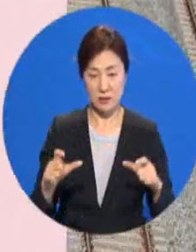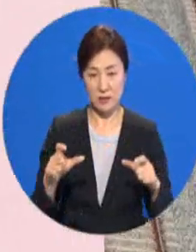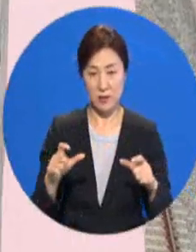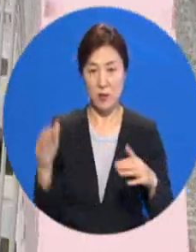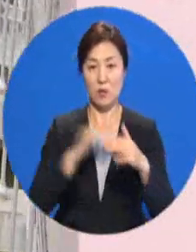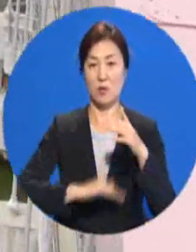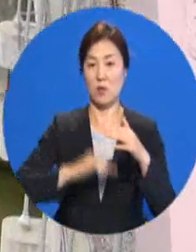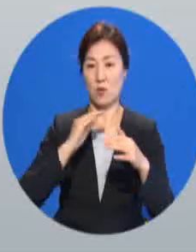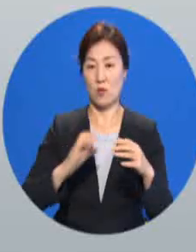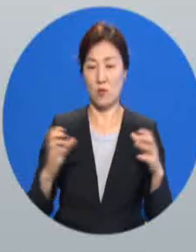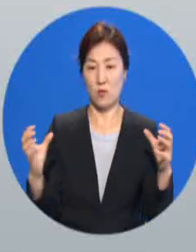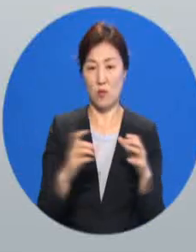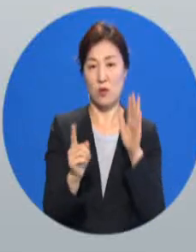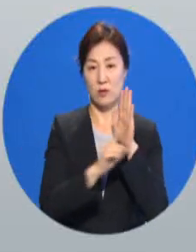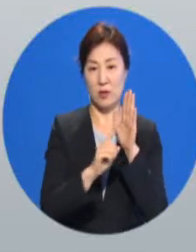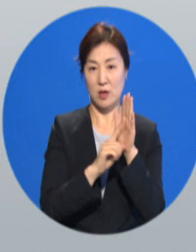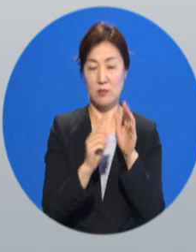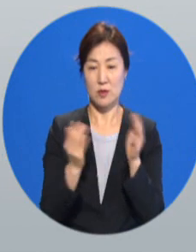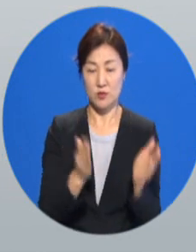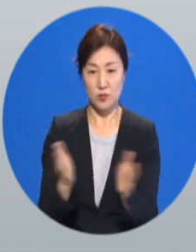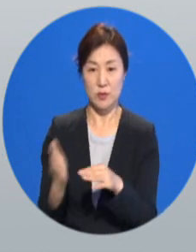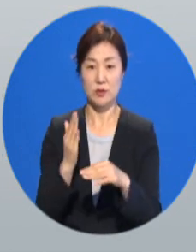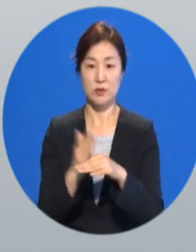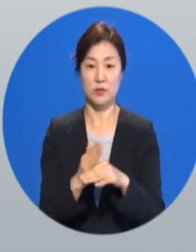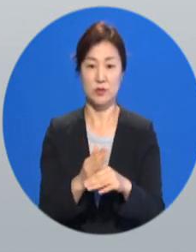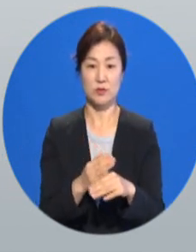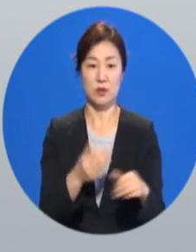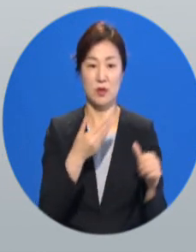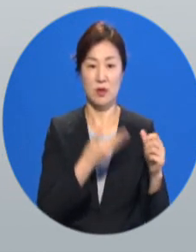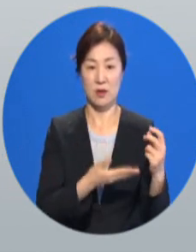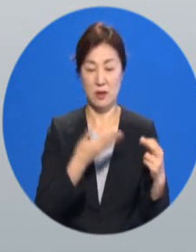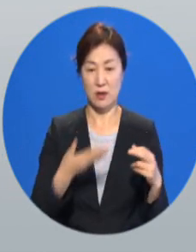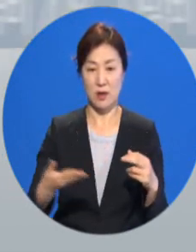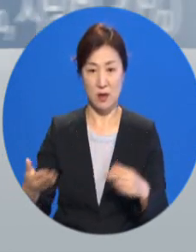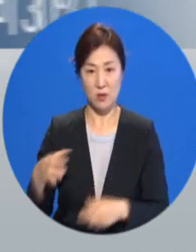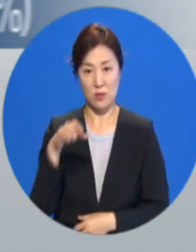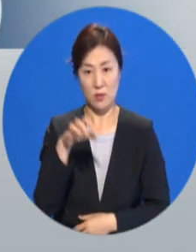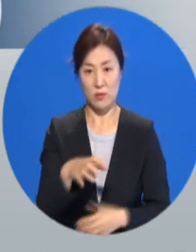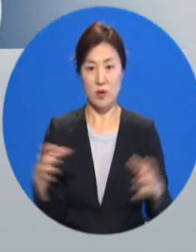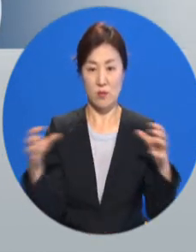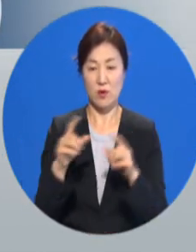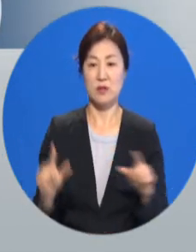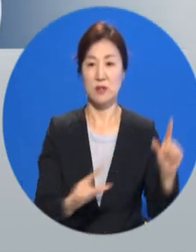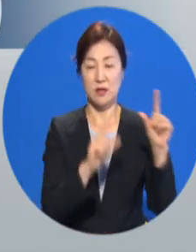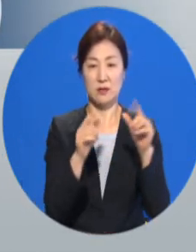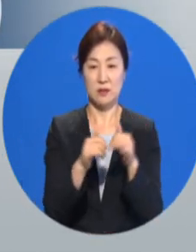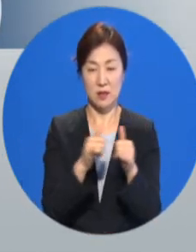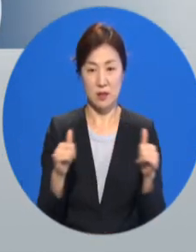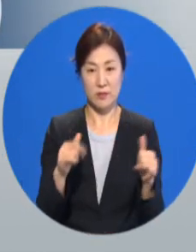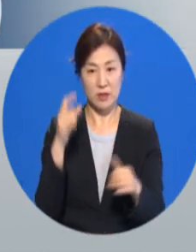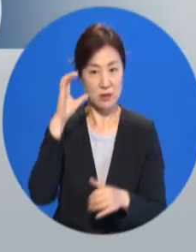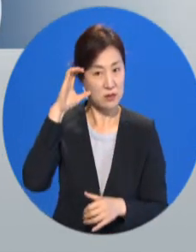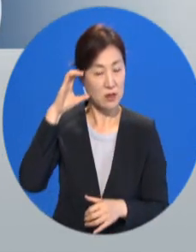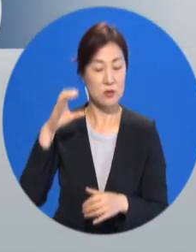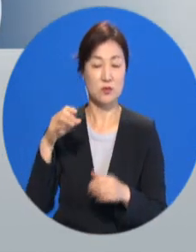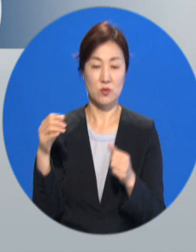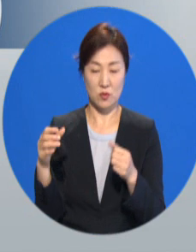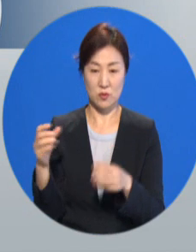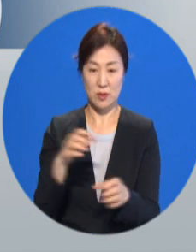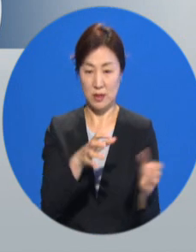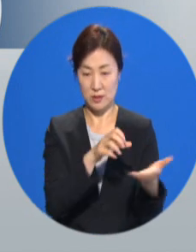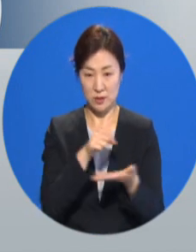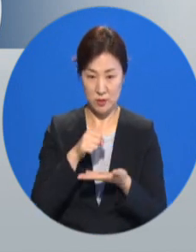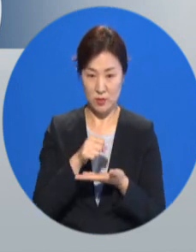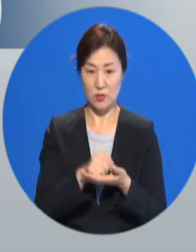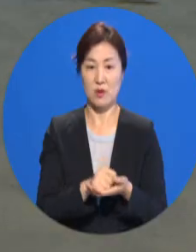바빠졌습니다. 섬진강을 따라 삶의 터전을 꾸려온 주민들의 의견을 취합하는 한편 사업 예산을 확보하기 위한 절차를 진행하고